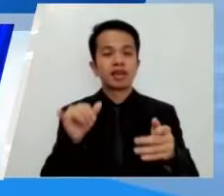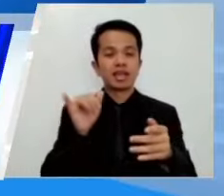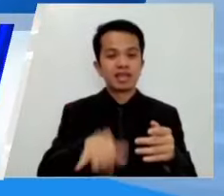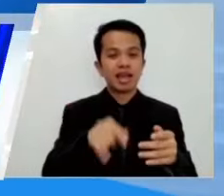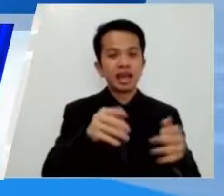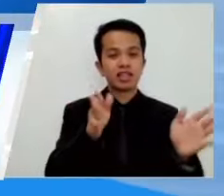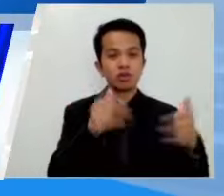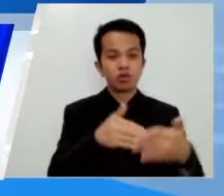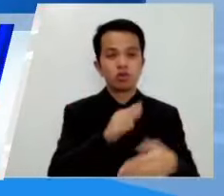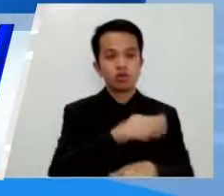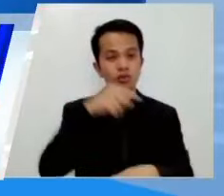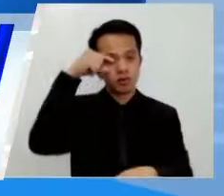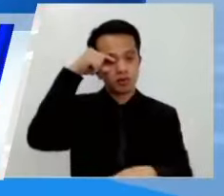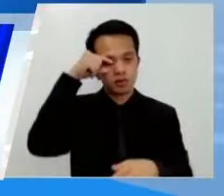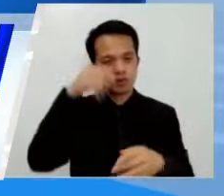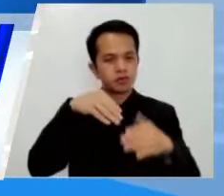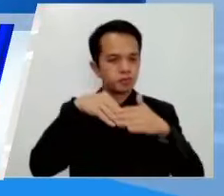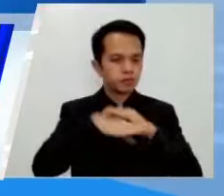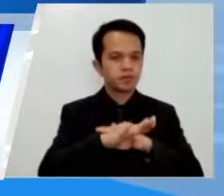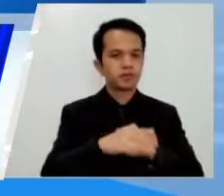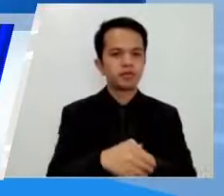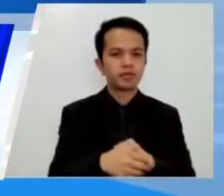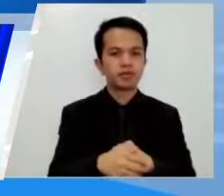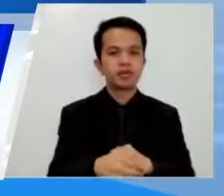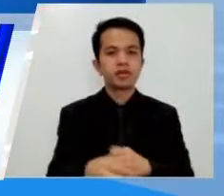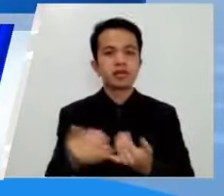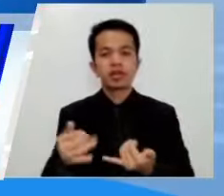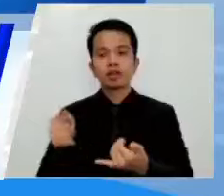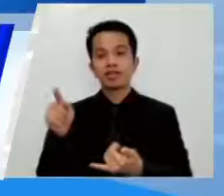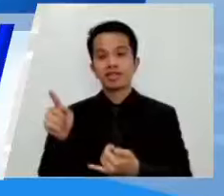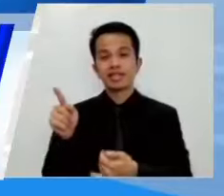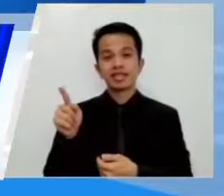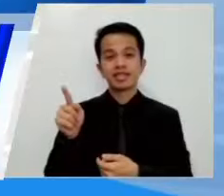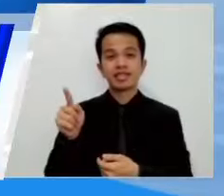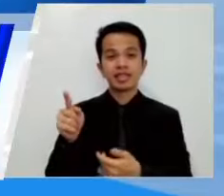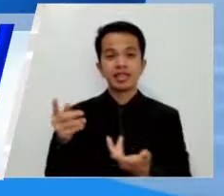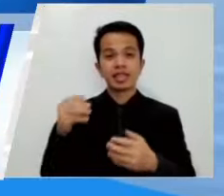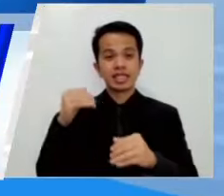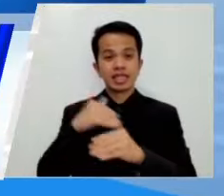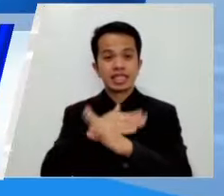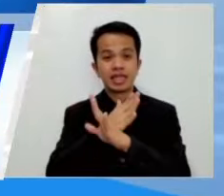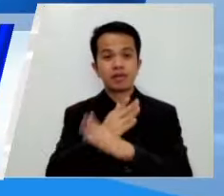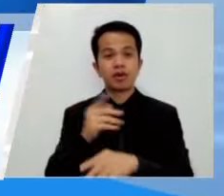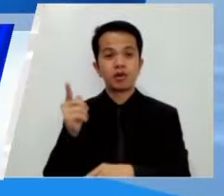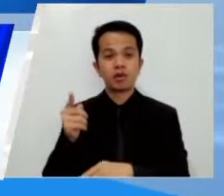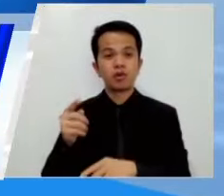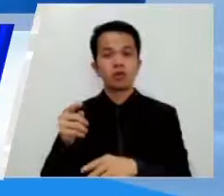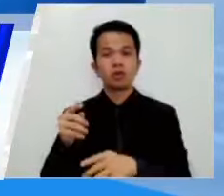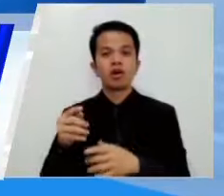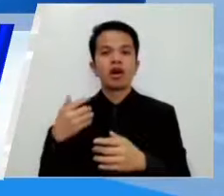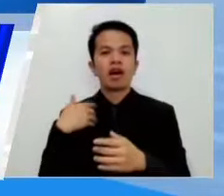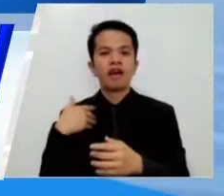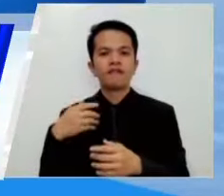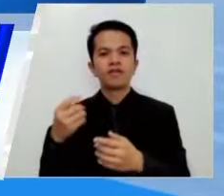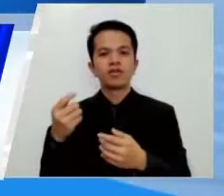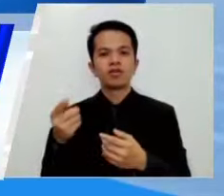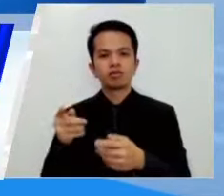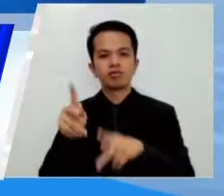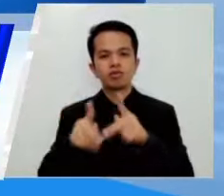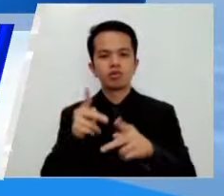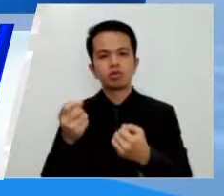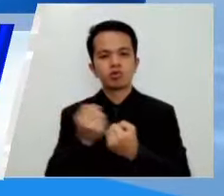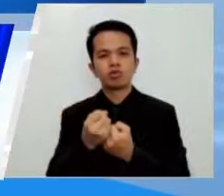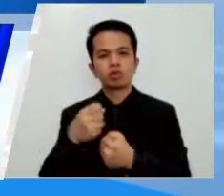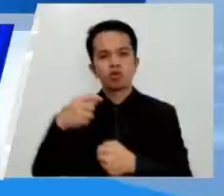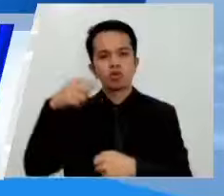Quiboloy, pinuntahan. Sa compound ng Kingdom of Jesus Christ sa Davao City, sumalubong ang mga taga-suporta ng pastor. Isang opisyal ng